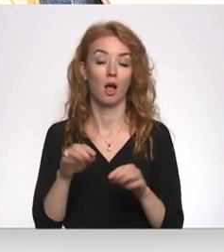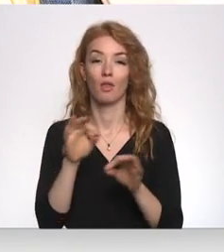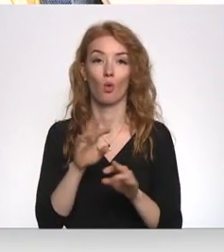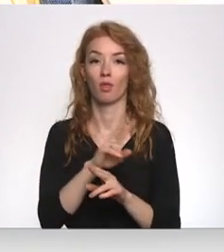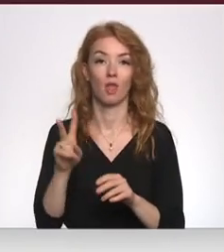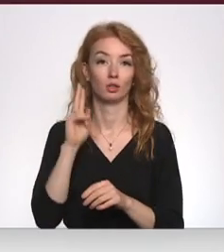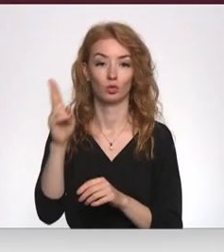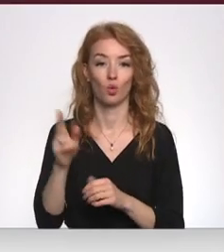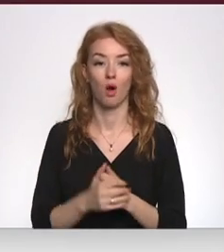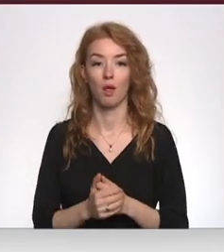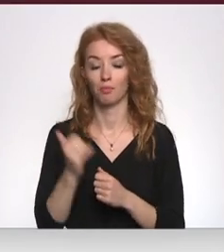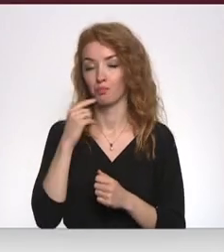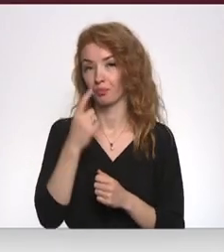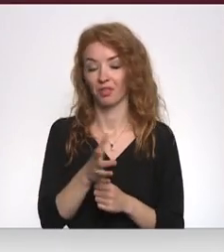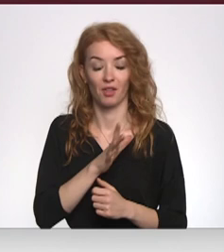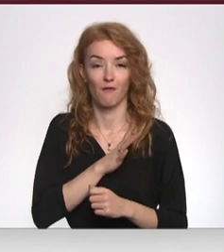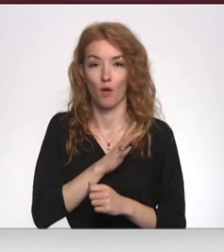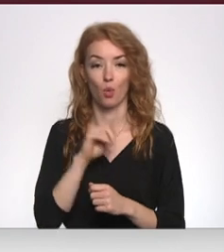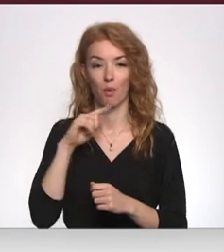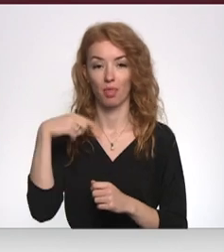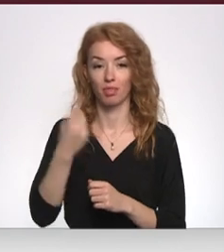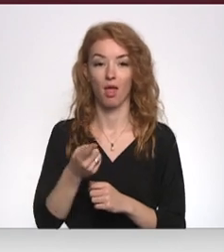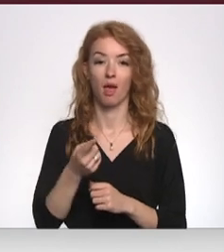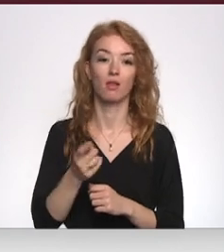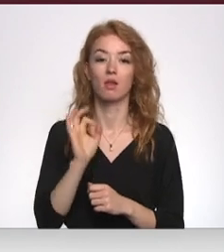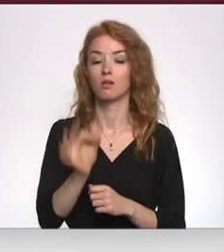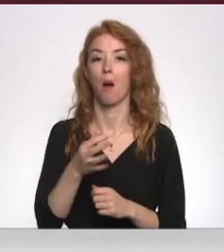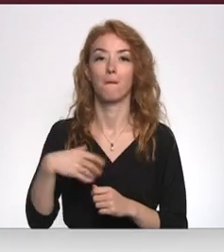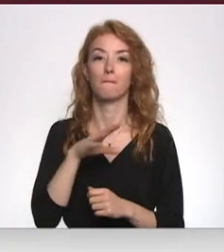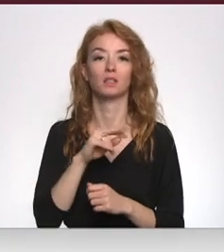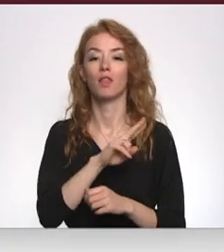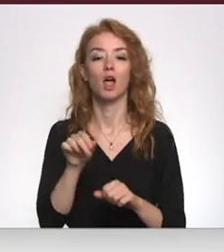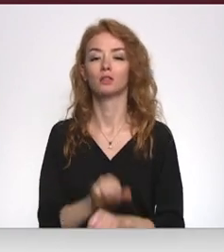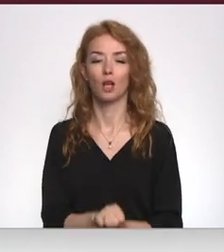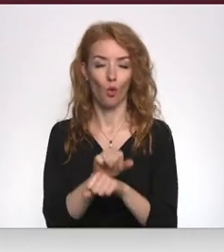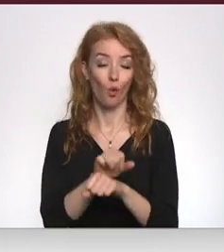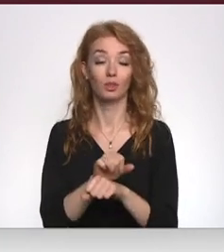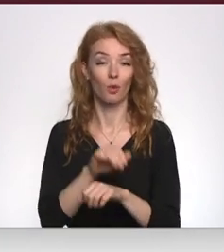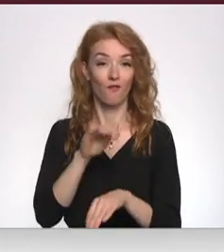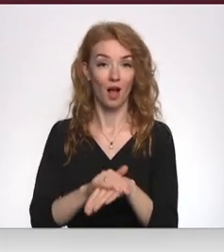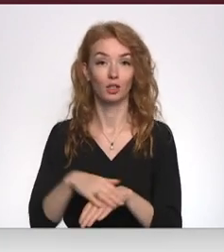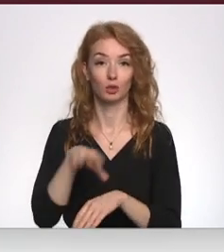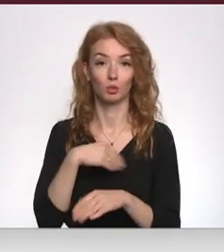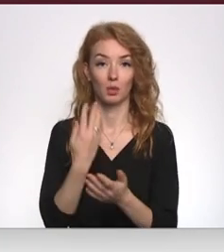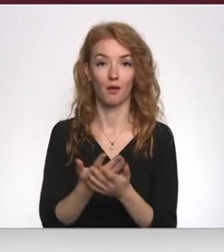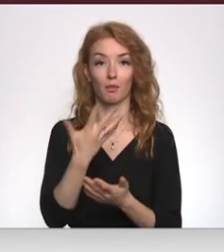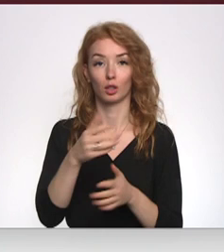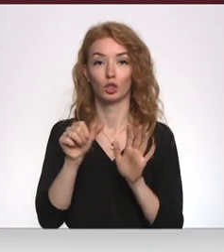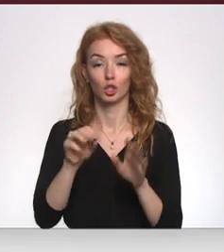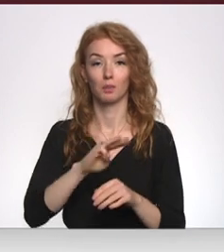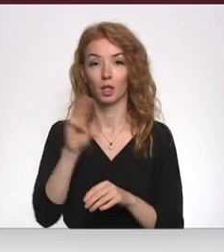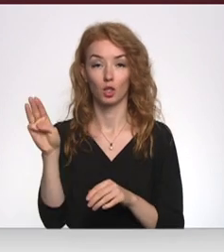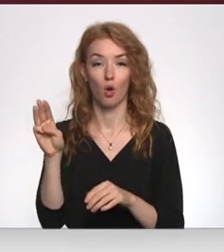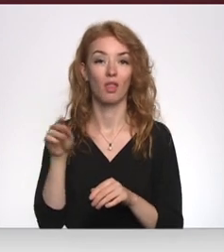nesola. Nevaru šobrīd pateikt, kad jā, mēs nestreikosim, jo mums ir piedāvāti 56 miljoni,